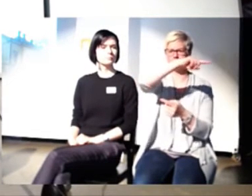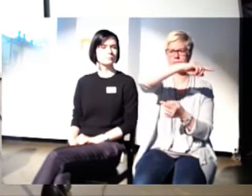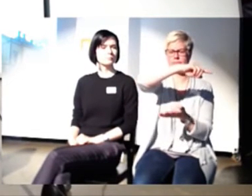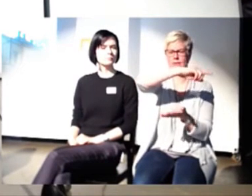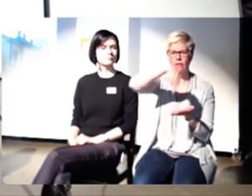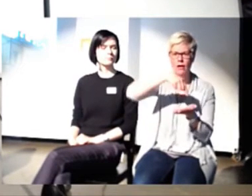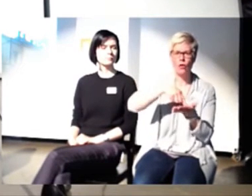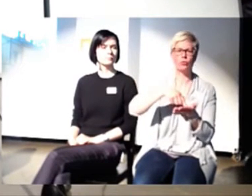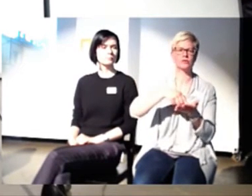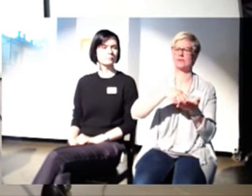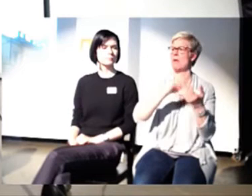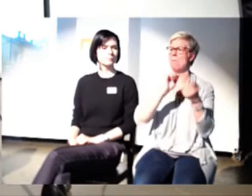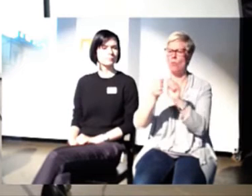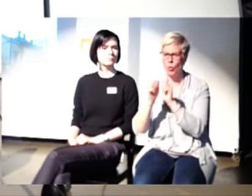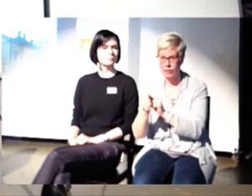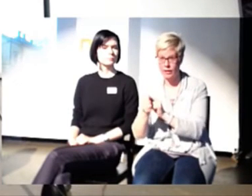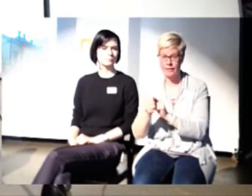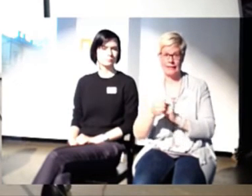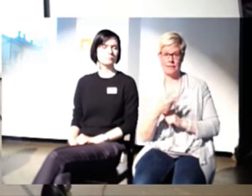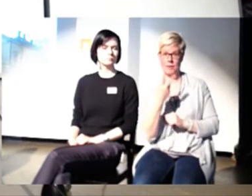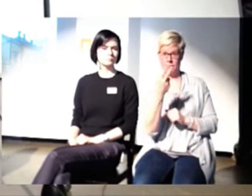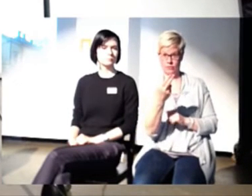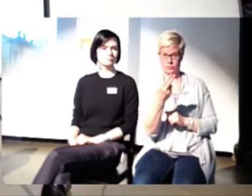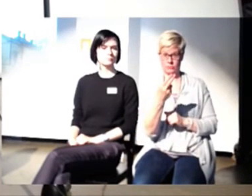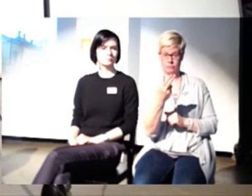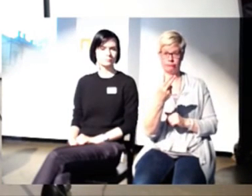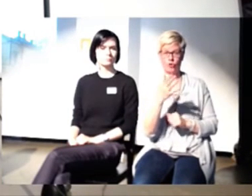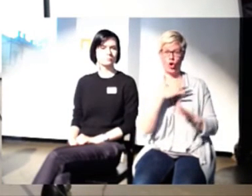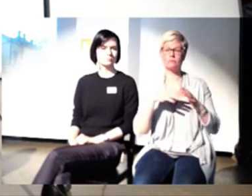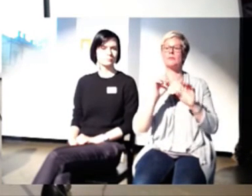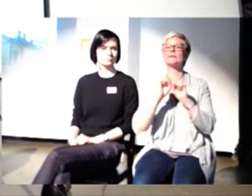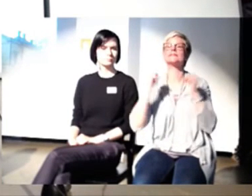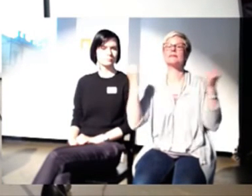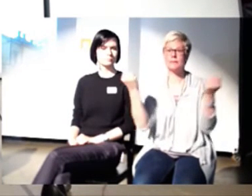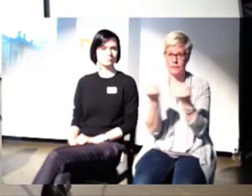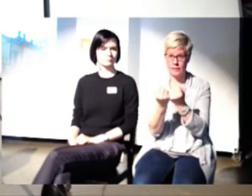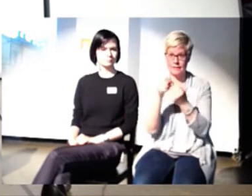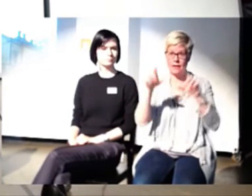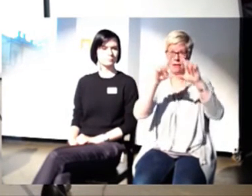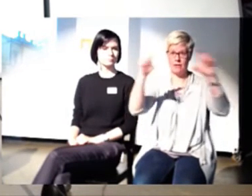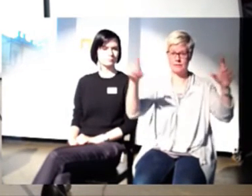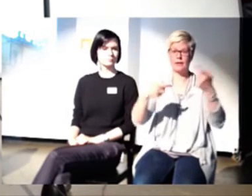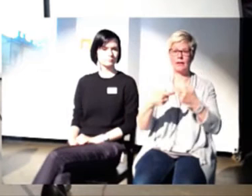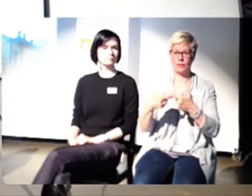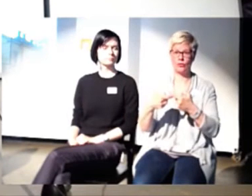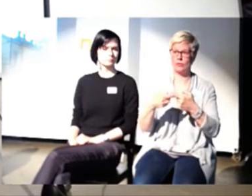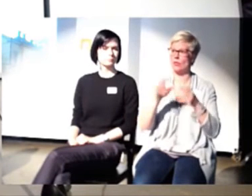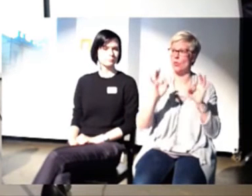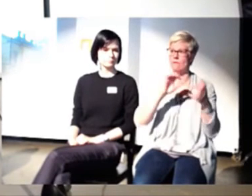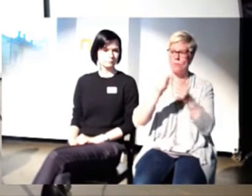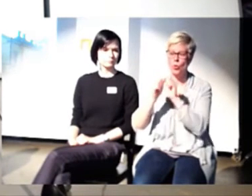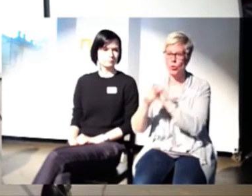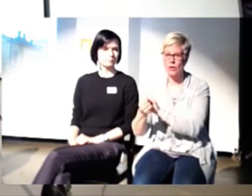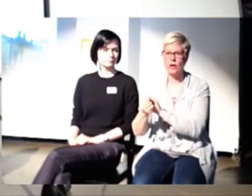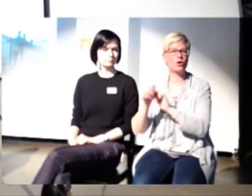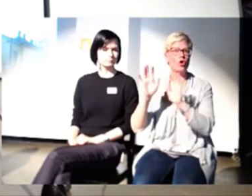ympäristössä. Ja heidän kanssaan meillä oli seminaari, joka käsitteli nimenomaan tätä tematiikkaa, missä oli monen eri alan, muun